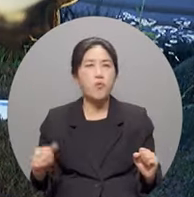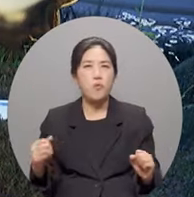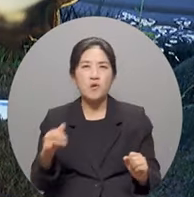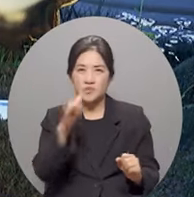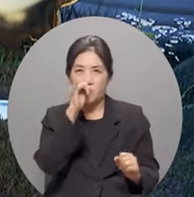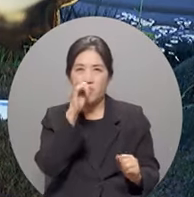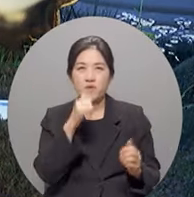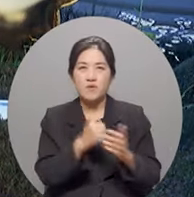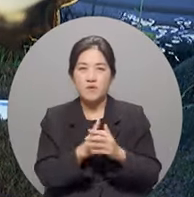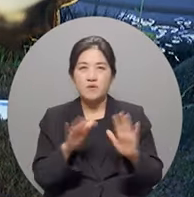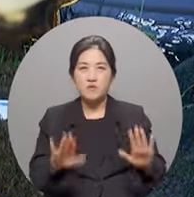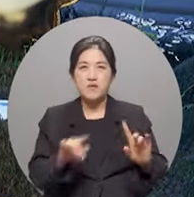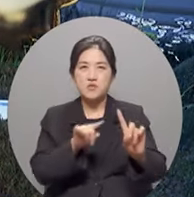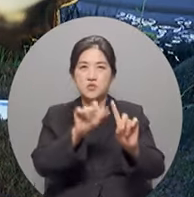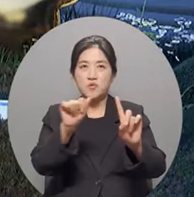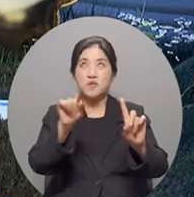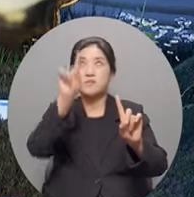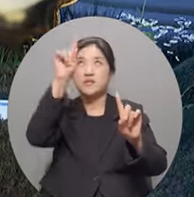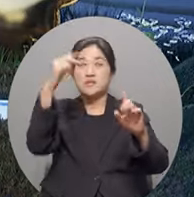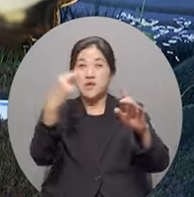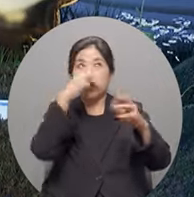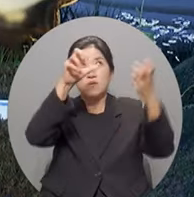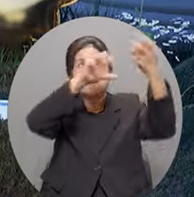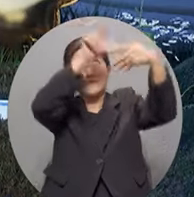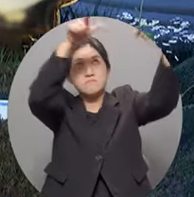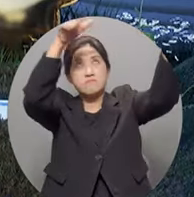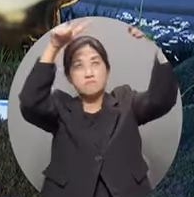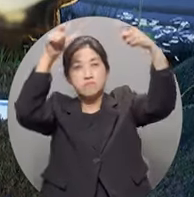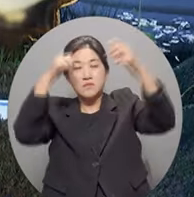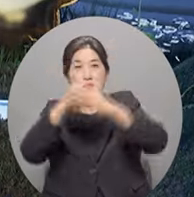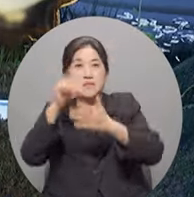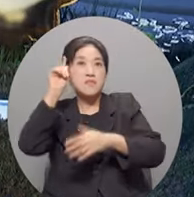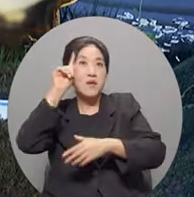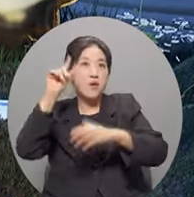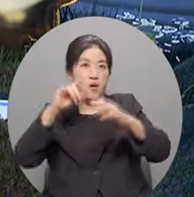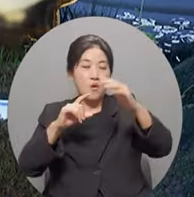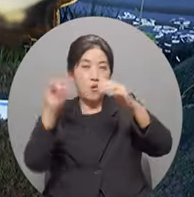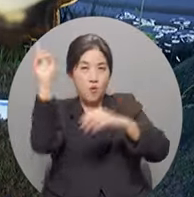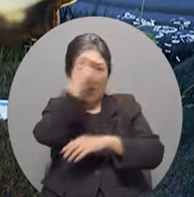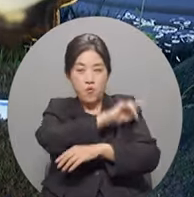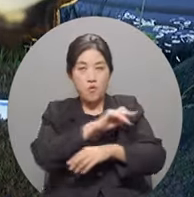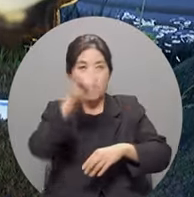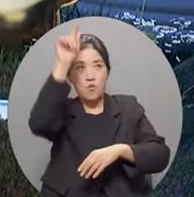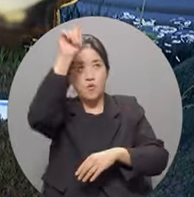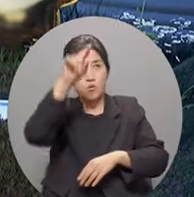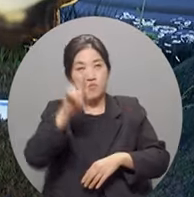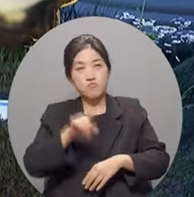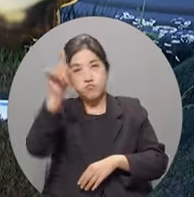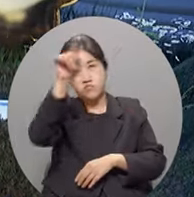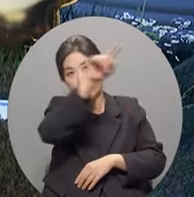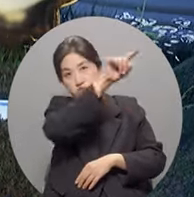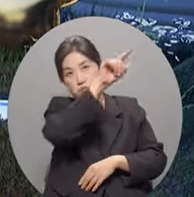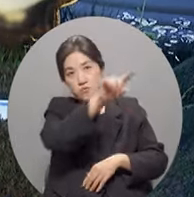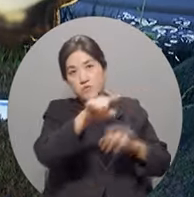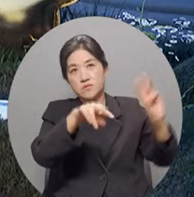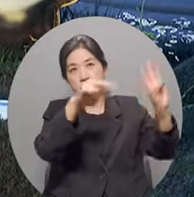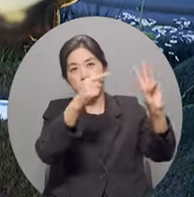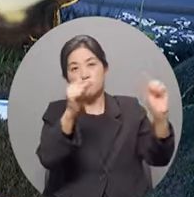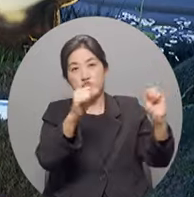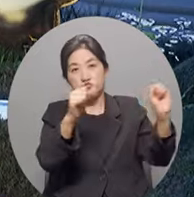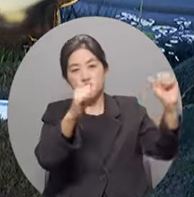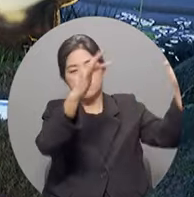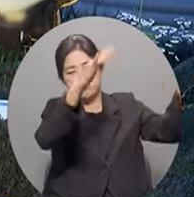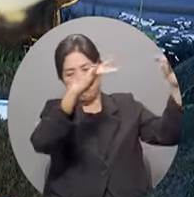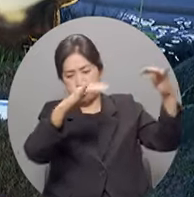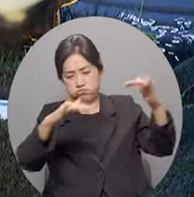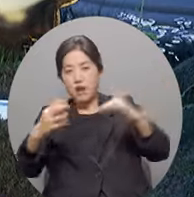이것은 1.5km 상공 찬 공기의 흐름도입니다. 내일 오전이 되면 북서쪽에서 다가온 이 3도선의 한기가 서울을 비롯한